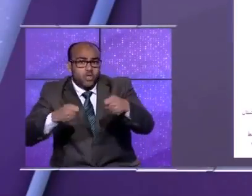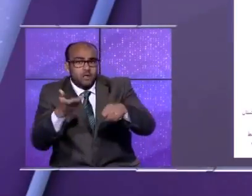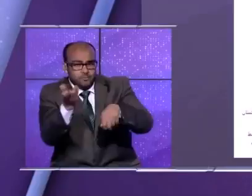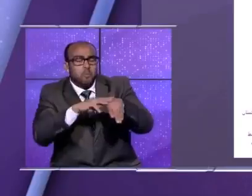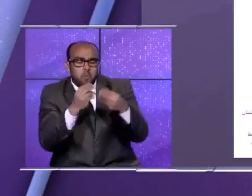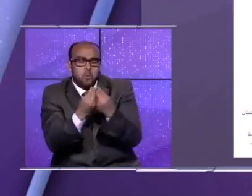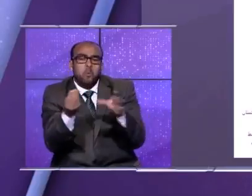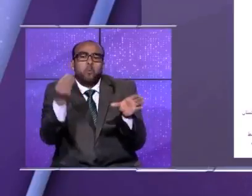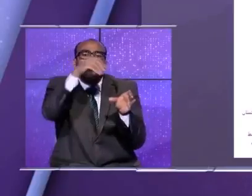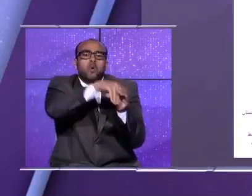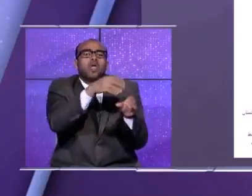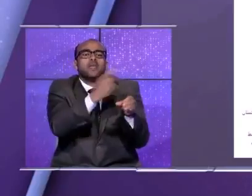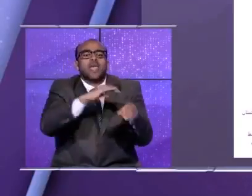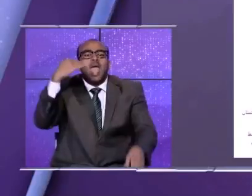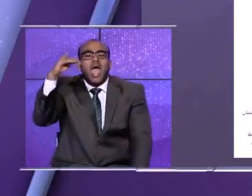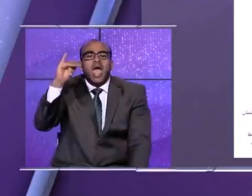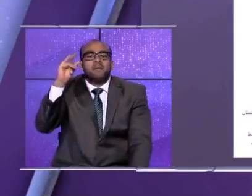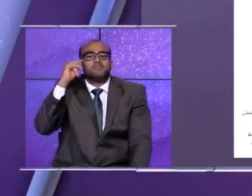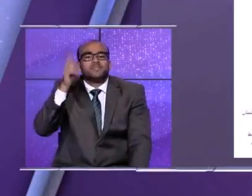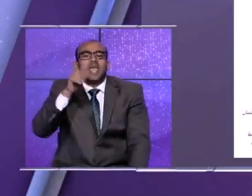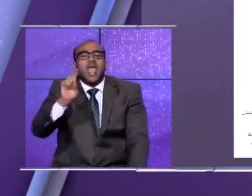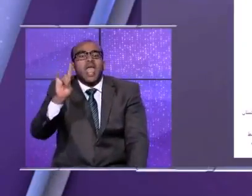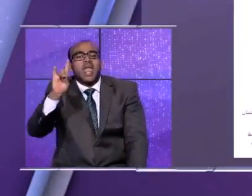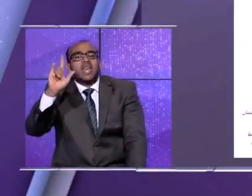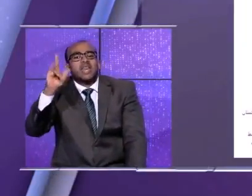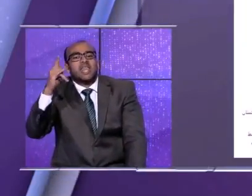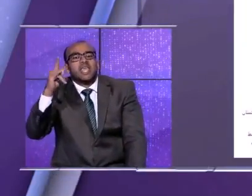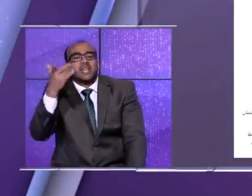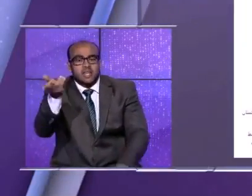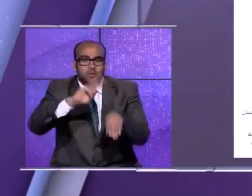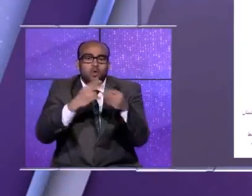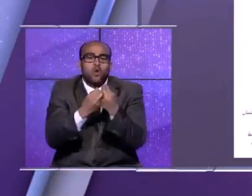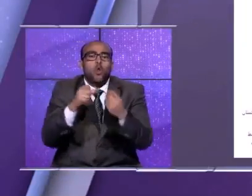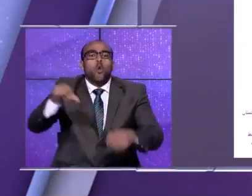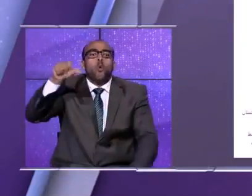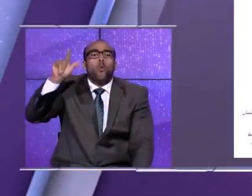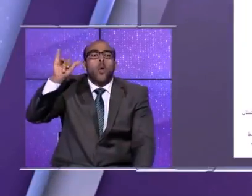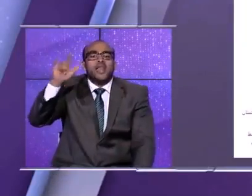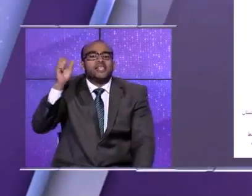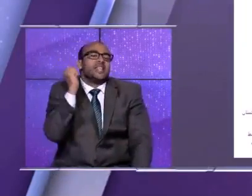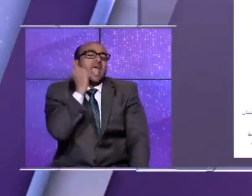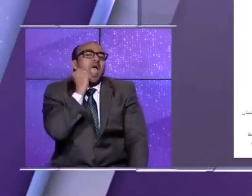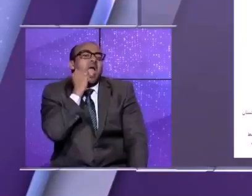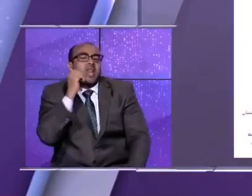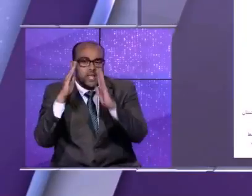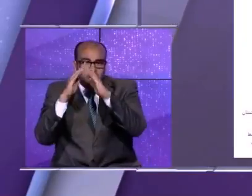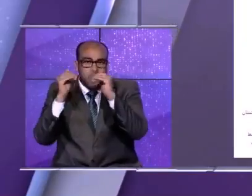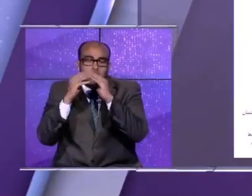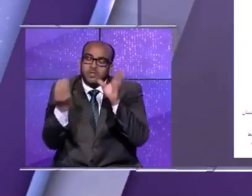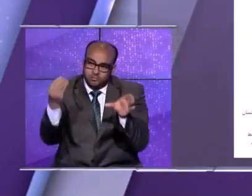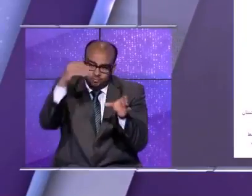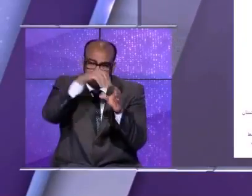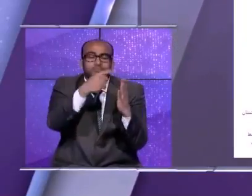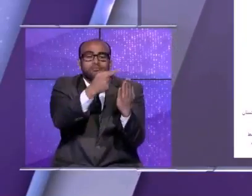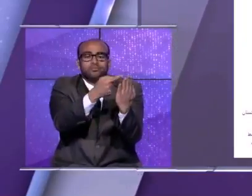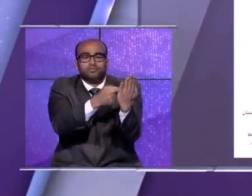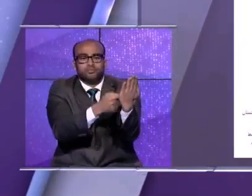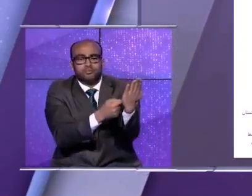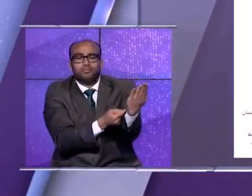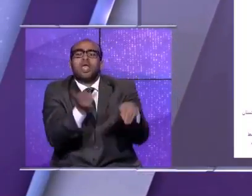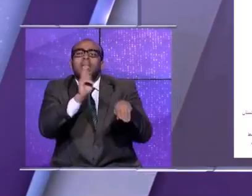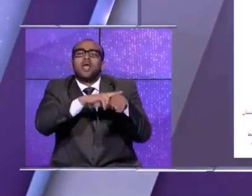إلى حمزة منديل من ليل الفرنسي ووليد أزارو مهاجم الأهلي المصري. بالمقابل تم استبعاد